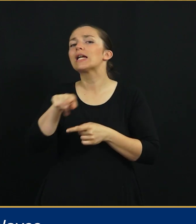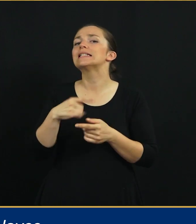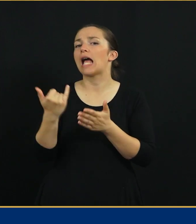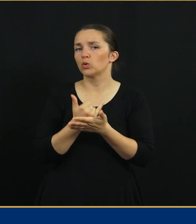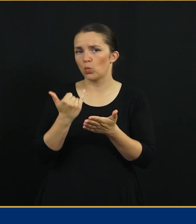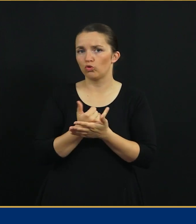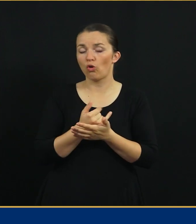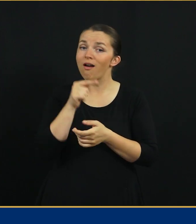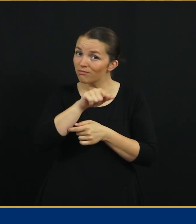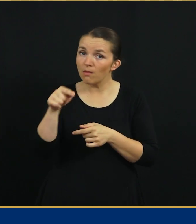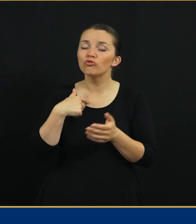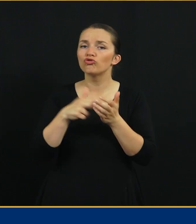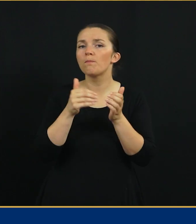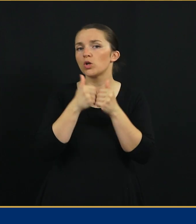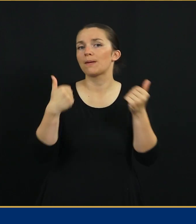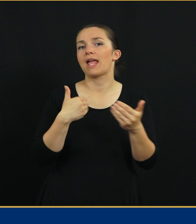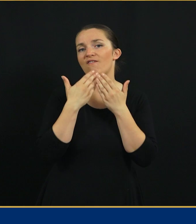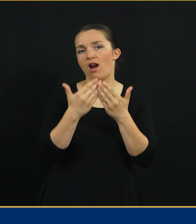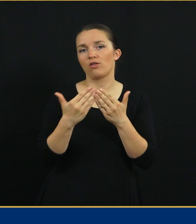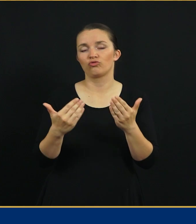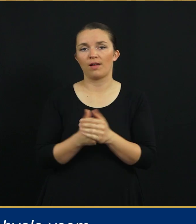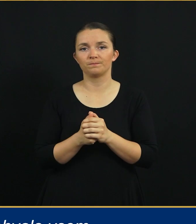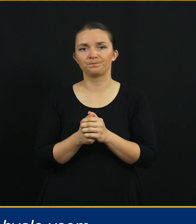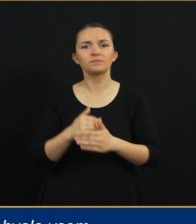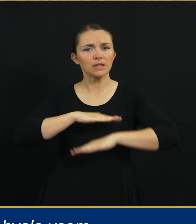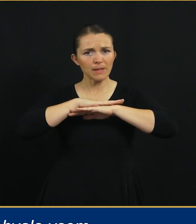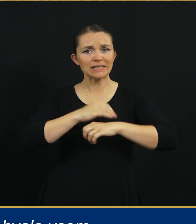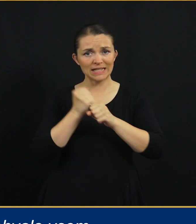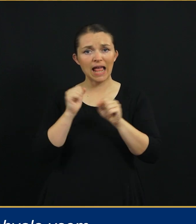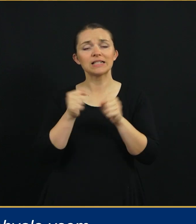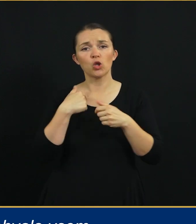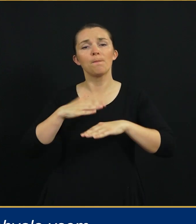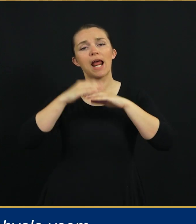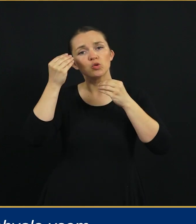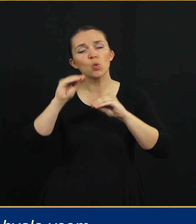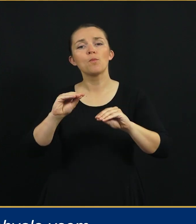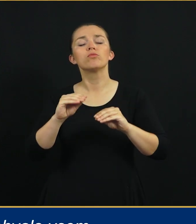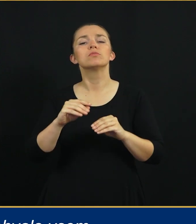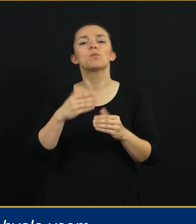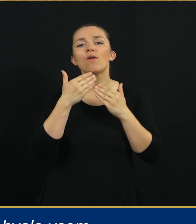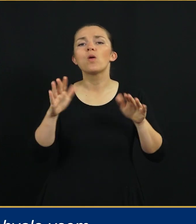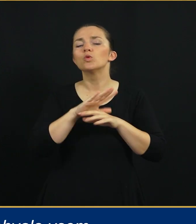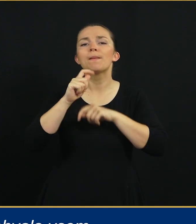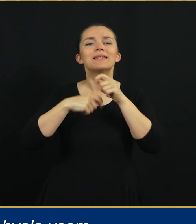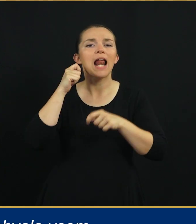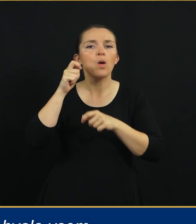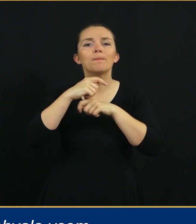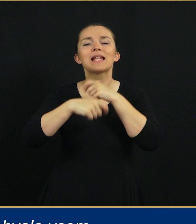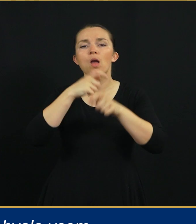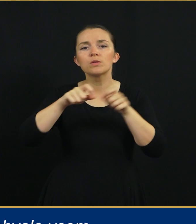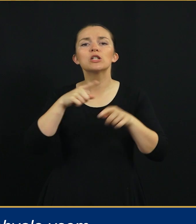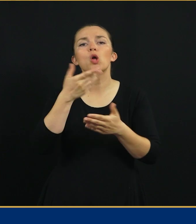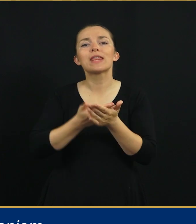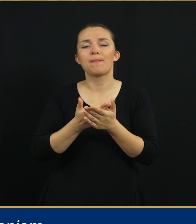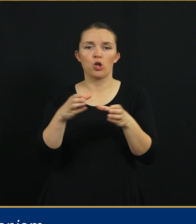zaslužijo. Tem sem še posebej hvaležna. Praznik dela zato praznujmo s pohvalo vsem delavkam in delavcem, ki so temelj